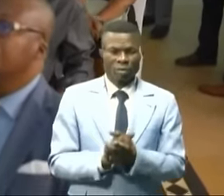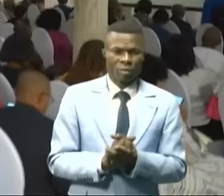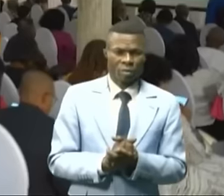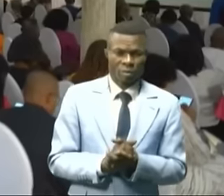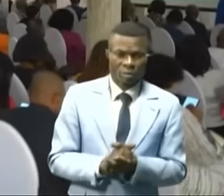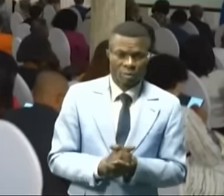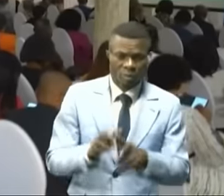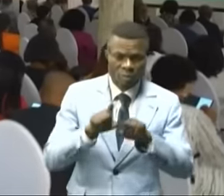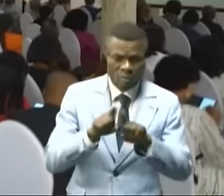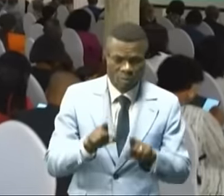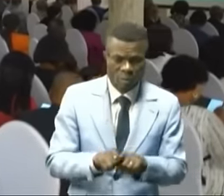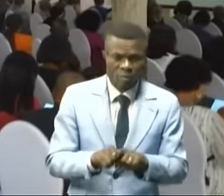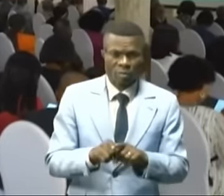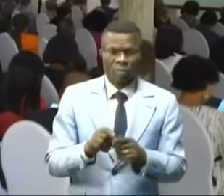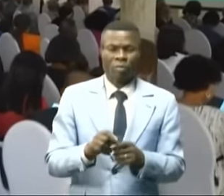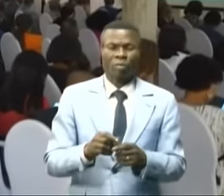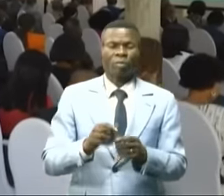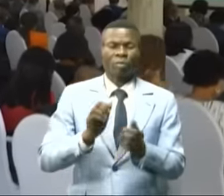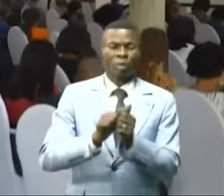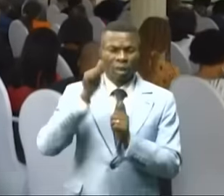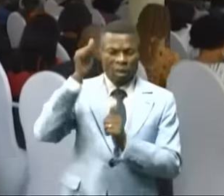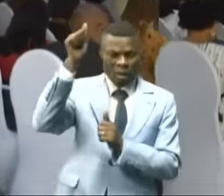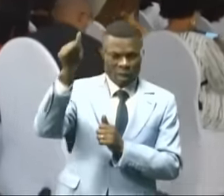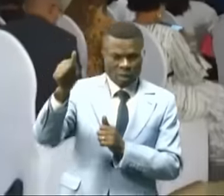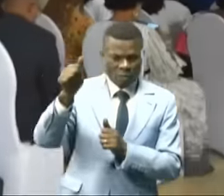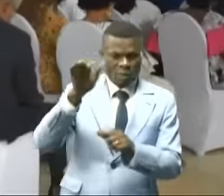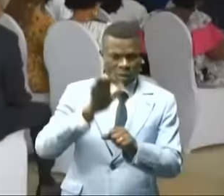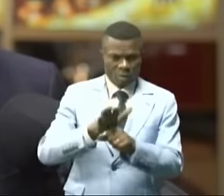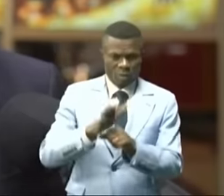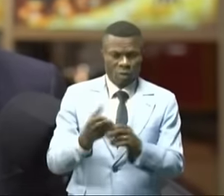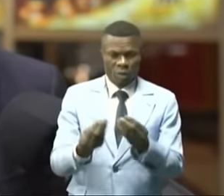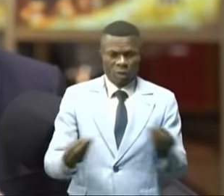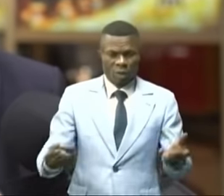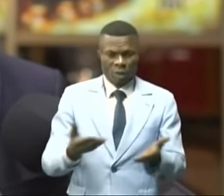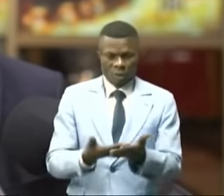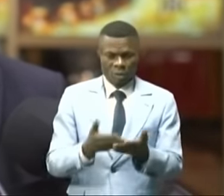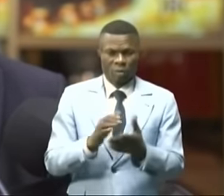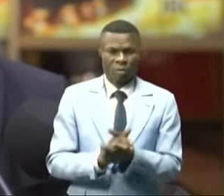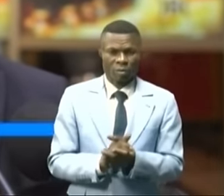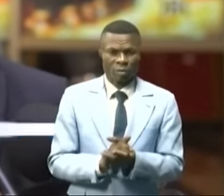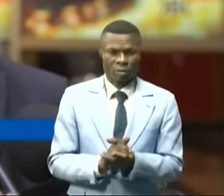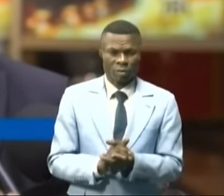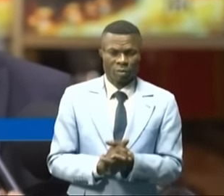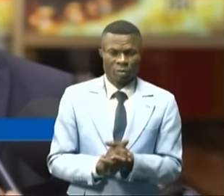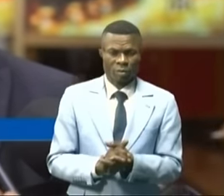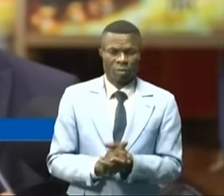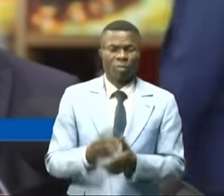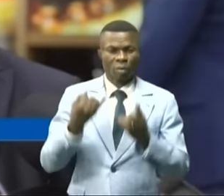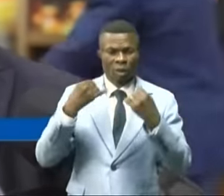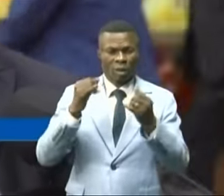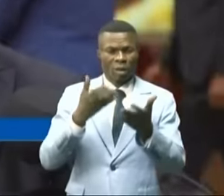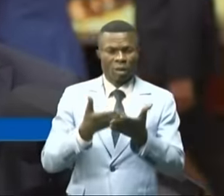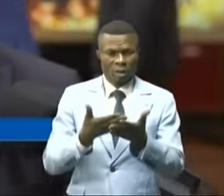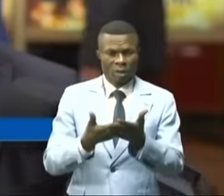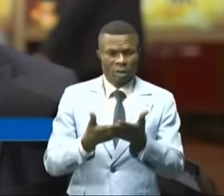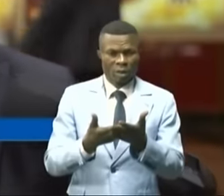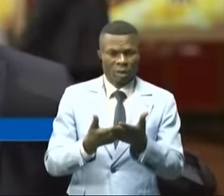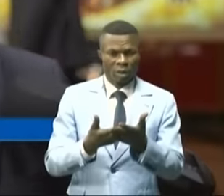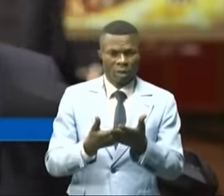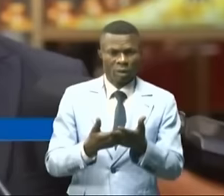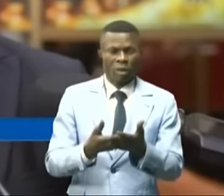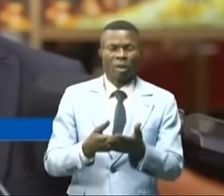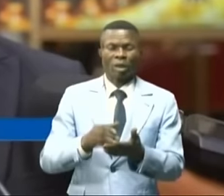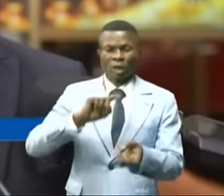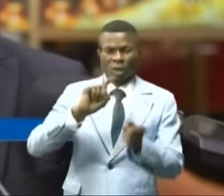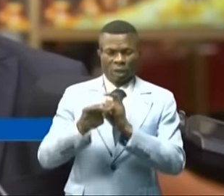les diabètes, l'anémie, les VIH-Sida et autres. Il y a des domaines dans lesquels la situation s'est